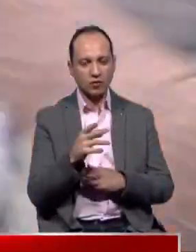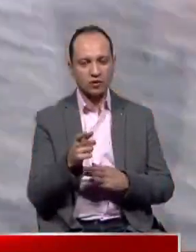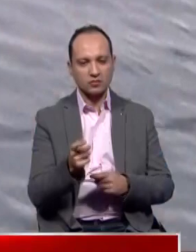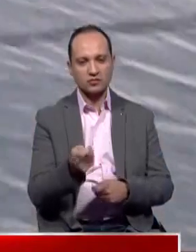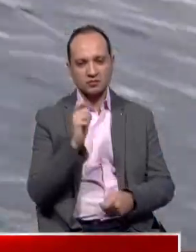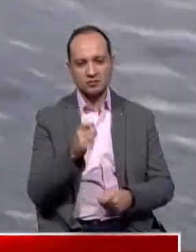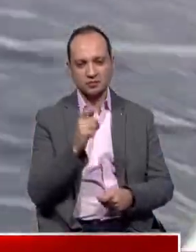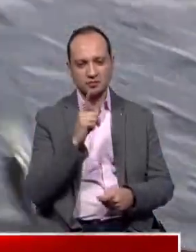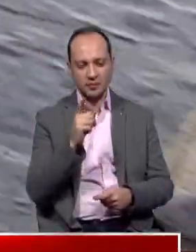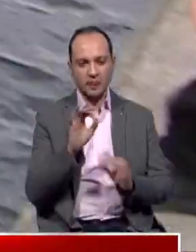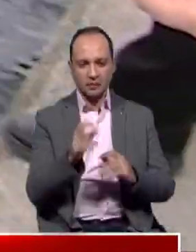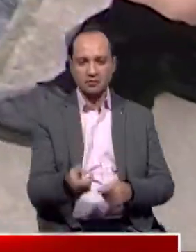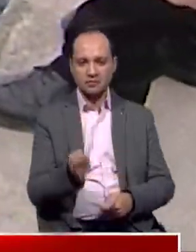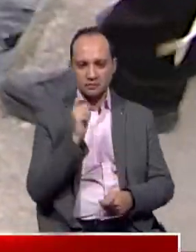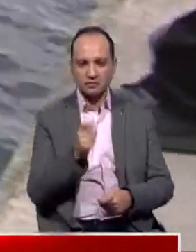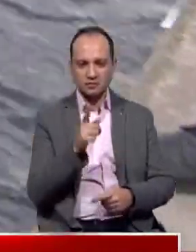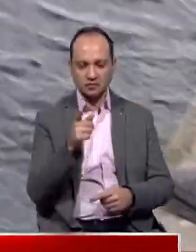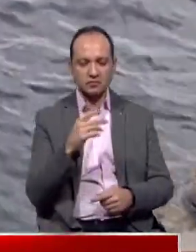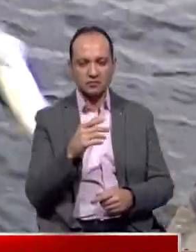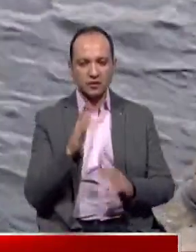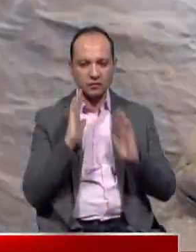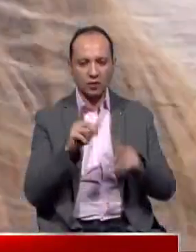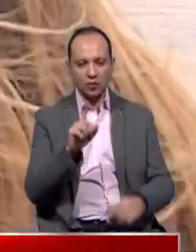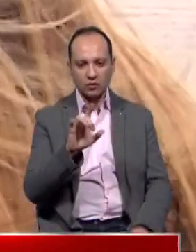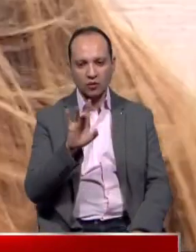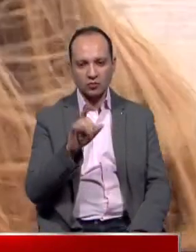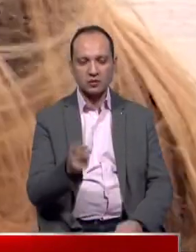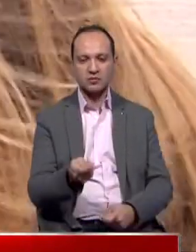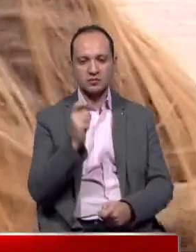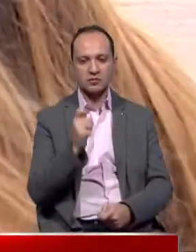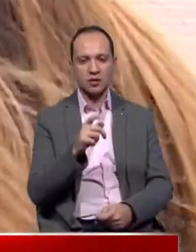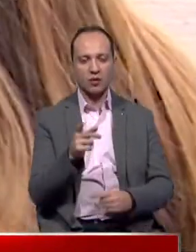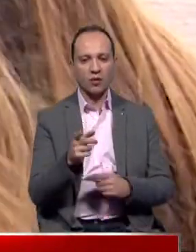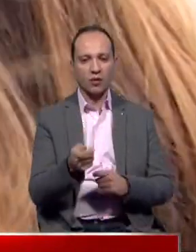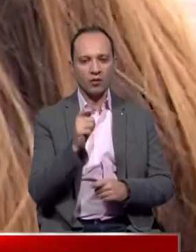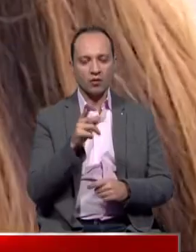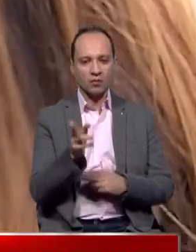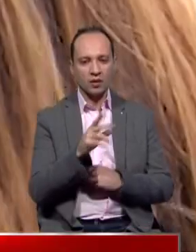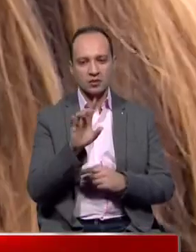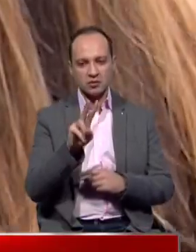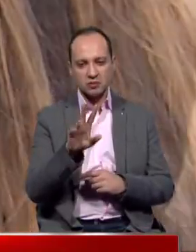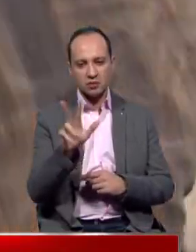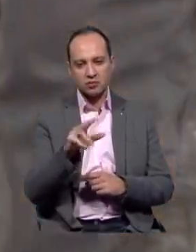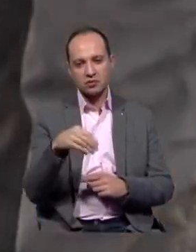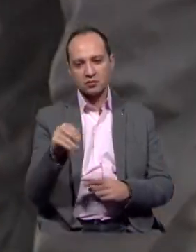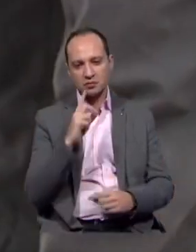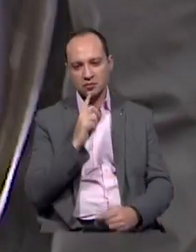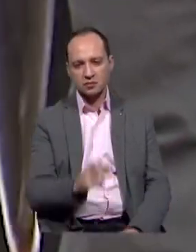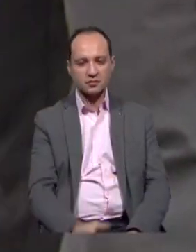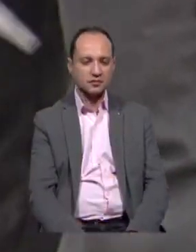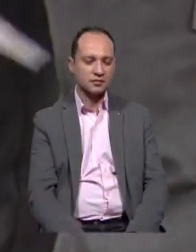çıkıyor. Her genel seferinde böyle mi çektiniz? Her seferinde böyle. 10-15. Olta balıkçısı olduğu için biz burada 25-30'a veriyoruz.